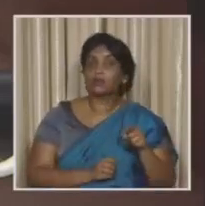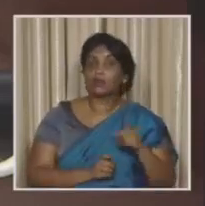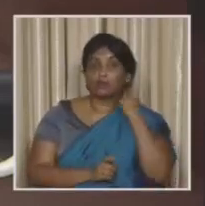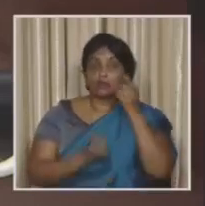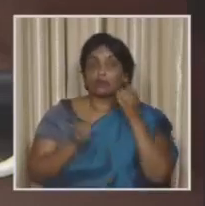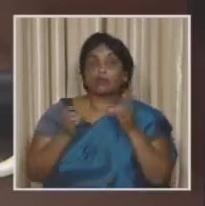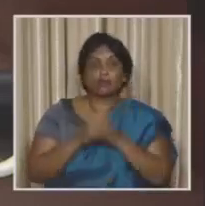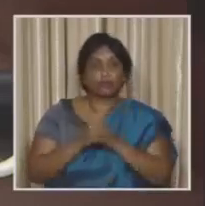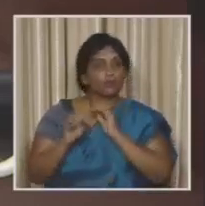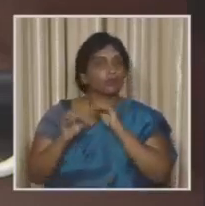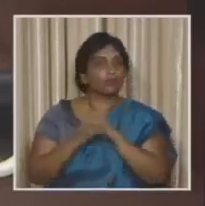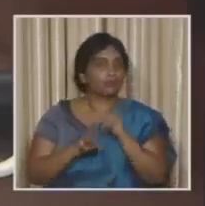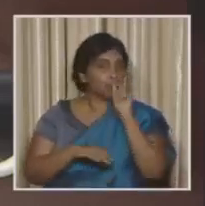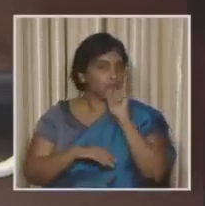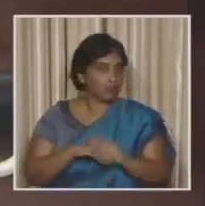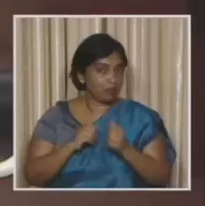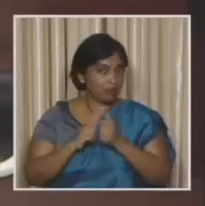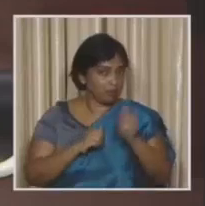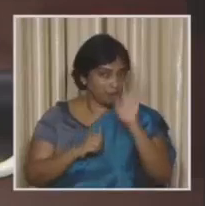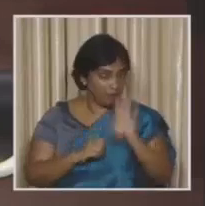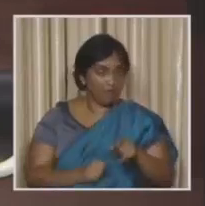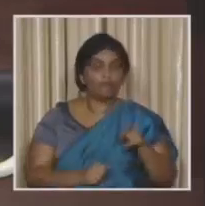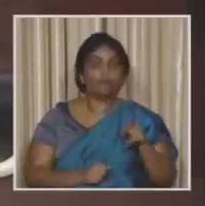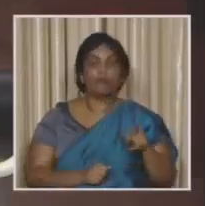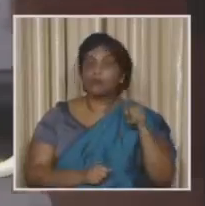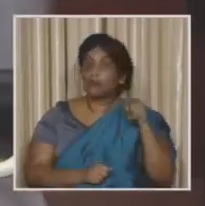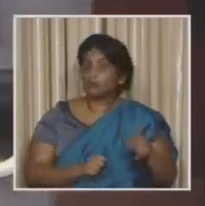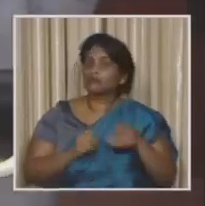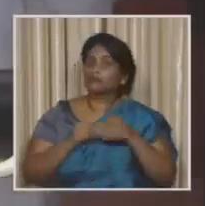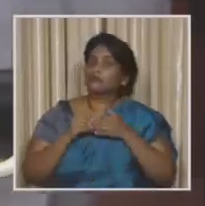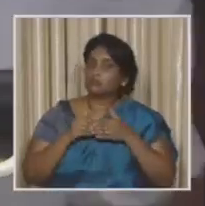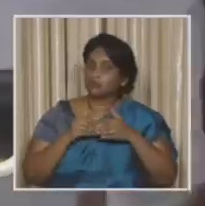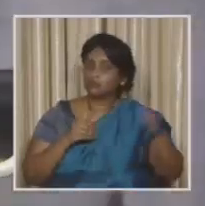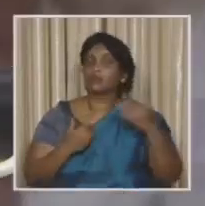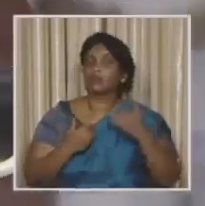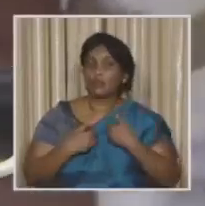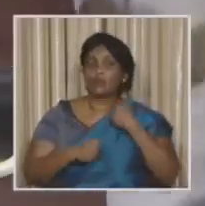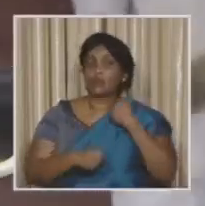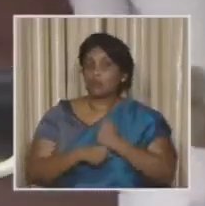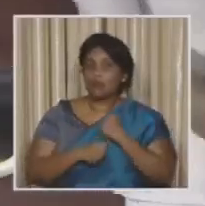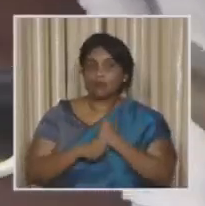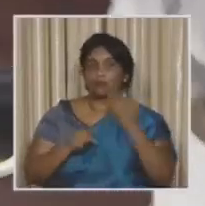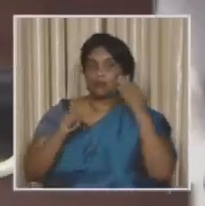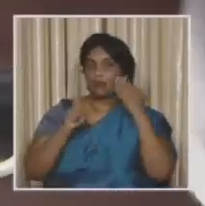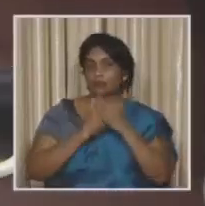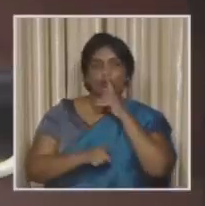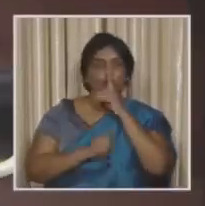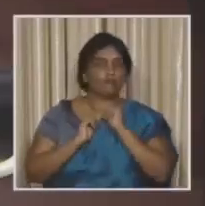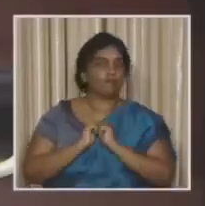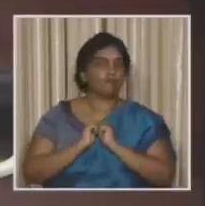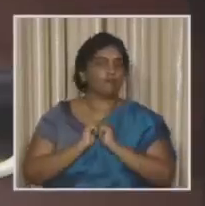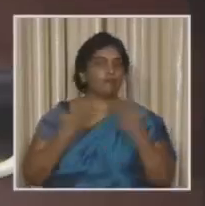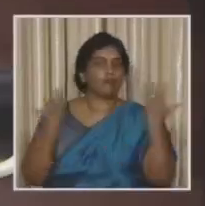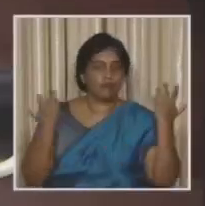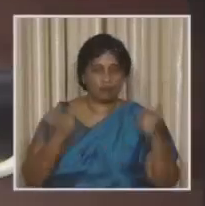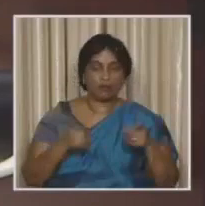budhiyan sek mendiat tulah kumantrane karnwa nam, itan sekitar, api rajya gane kata kiri mem pelakne. Eni sama tamai garu